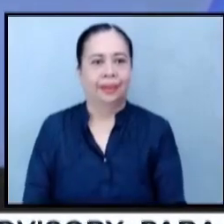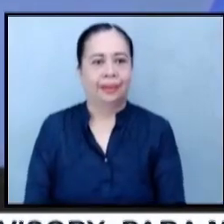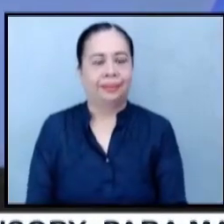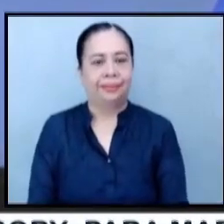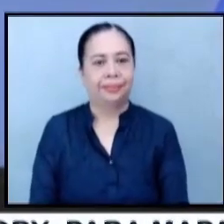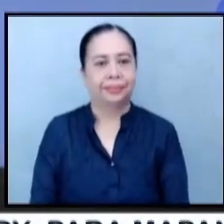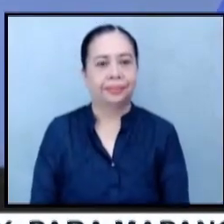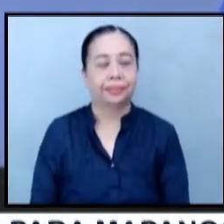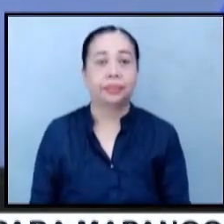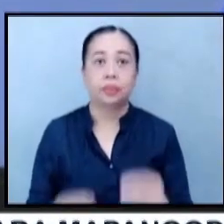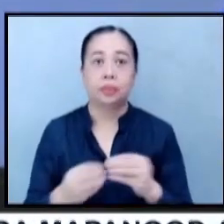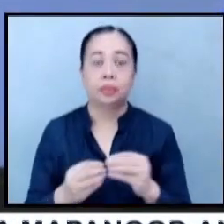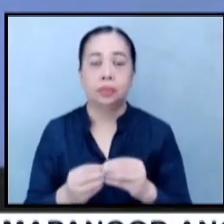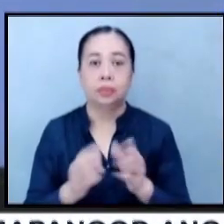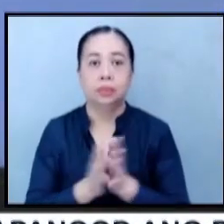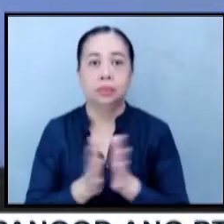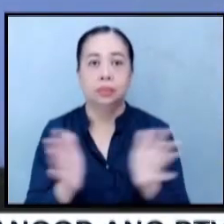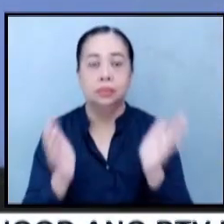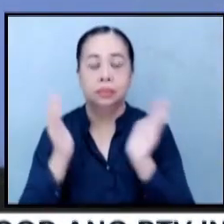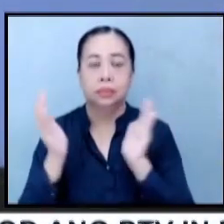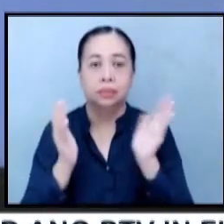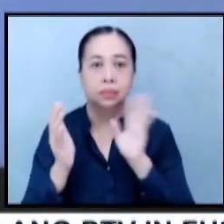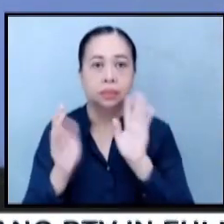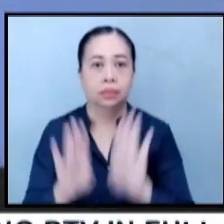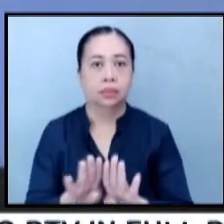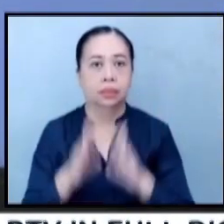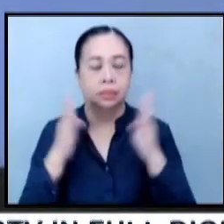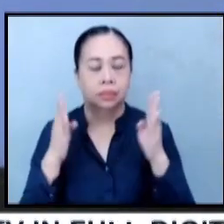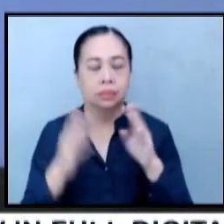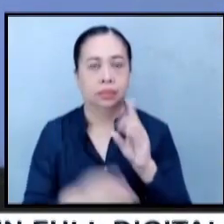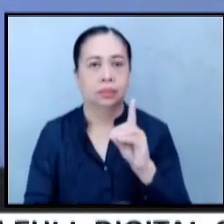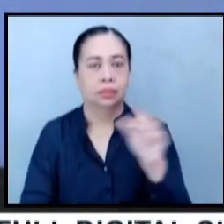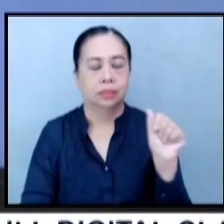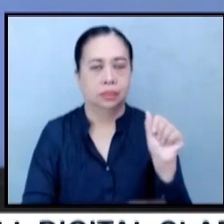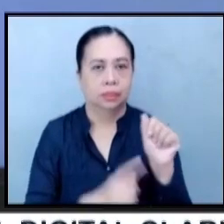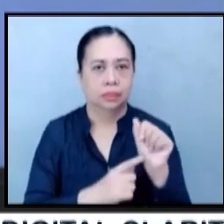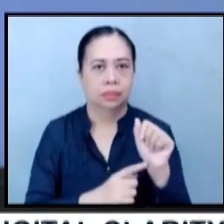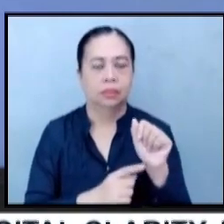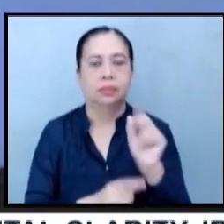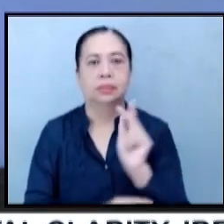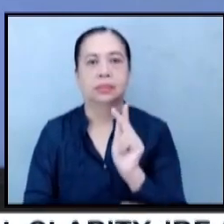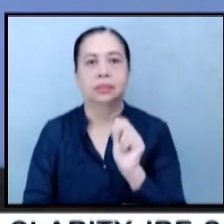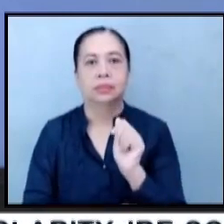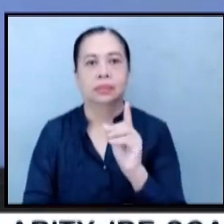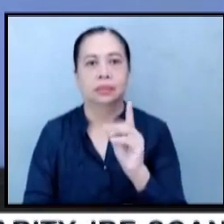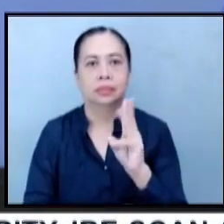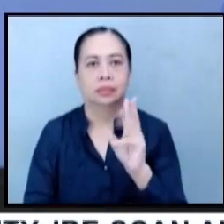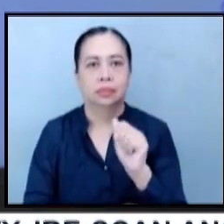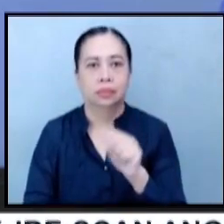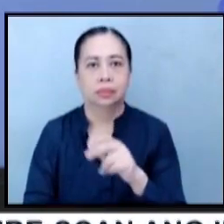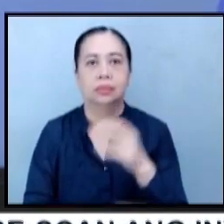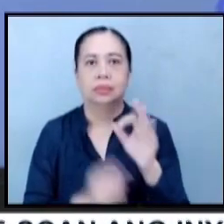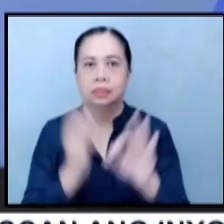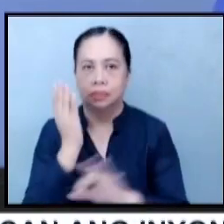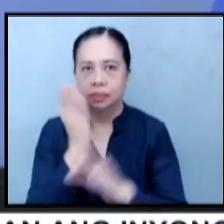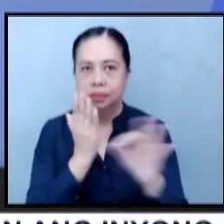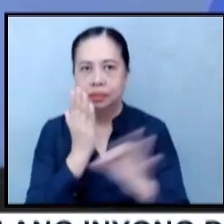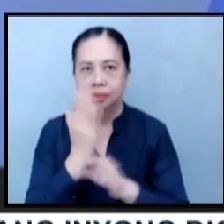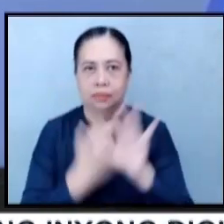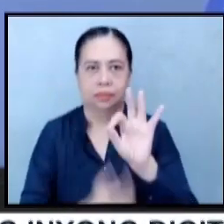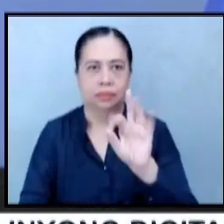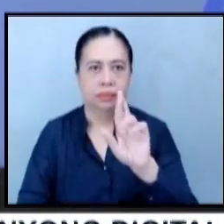Para mas mapalawak ang serbisyo, magbubukas ang Agriculture Department ng Kadiwa Franchising sa mga private operator at mga